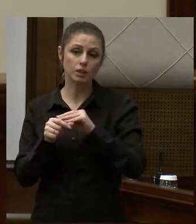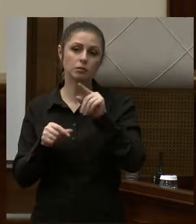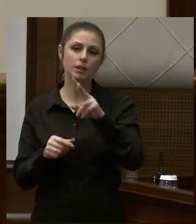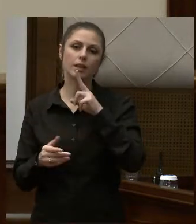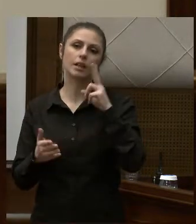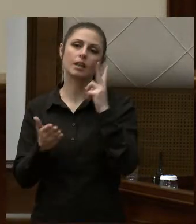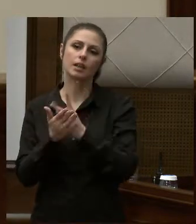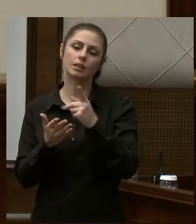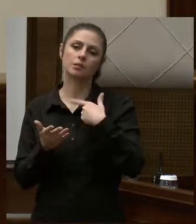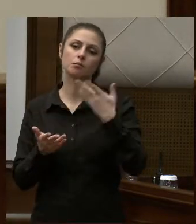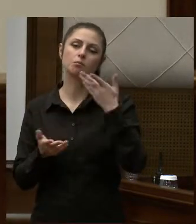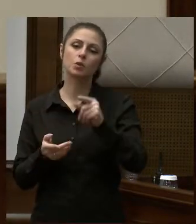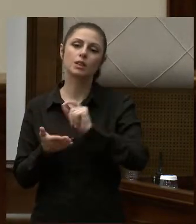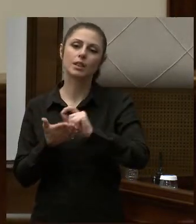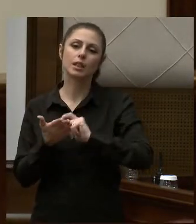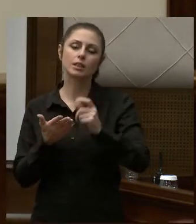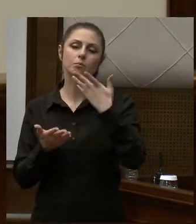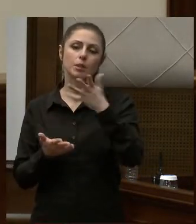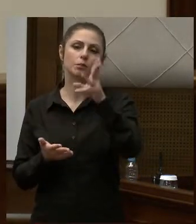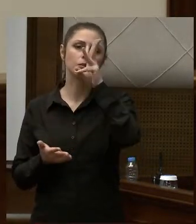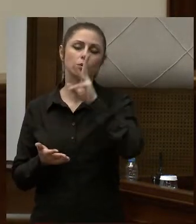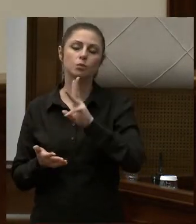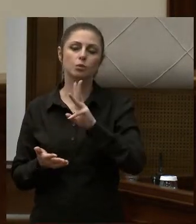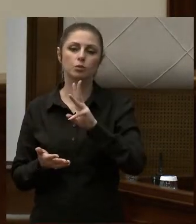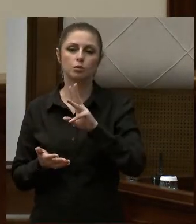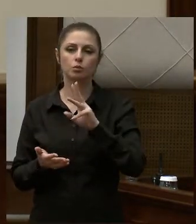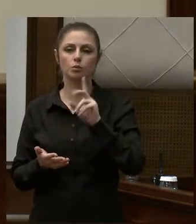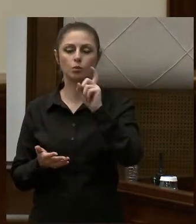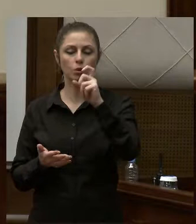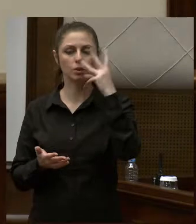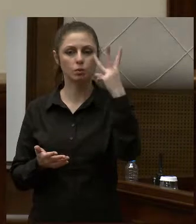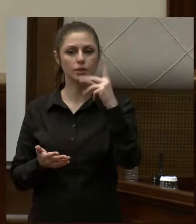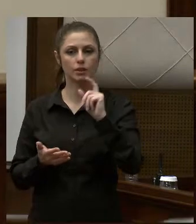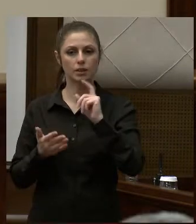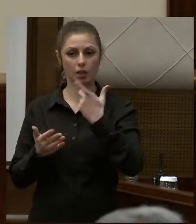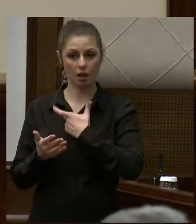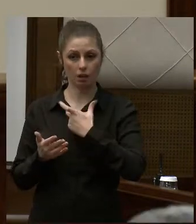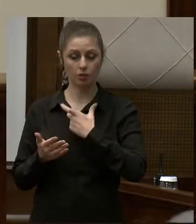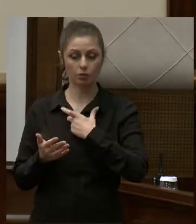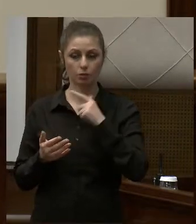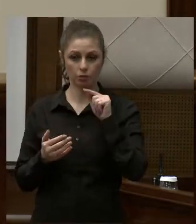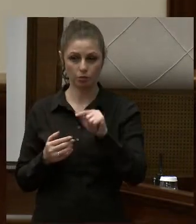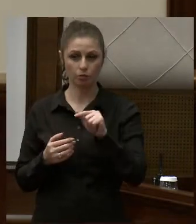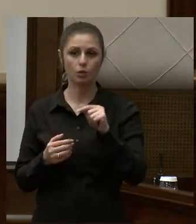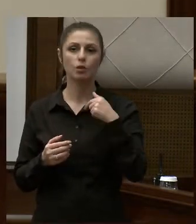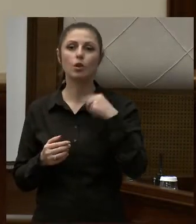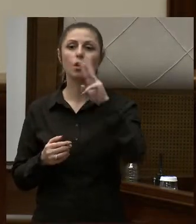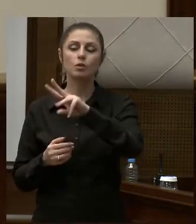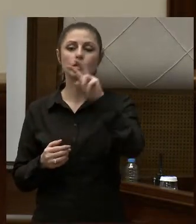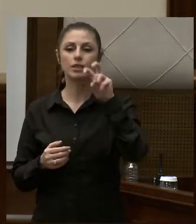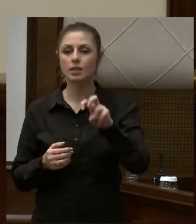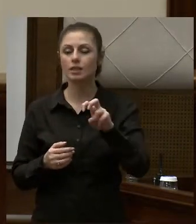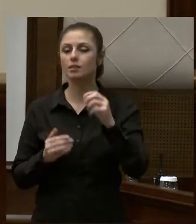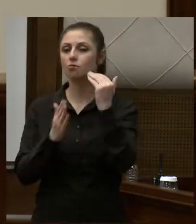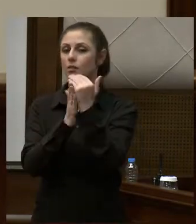üzere yazımızın 5393 sayılı kanunun 18. maddesinin D fıkrası ile 38.